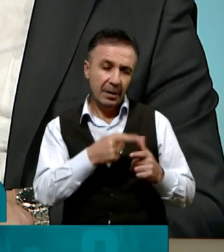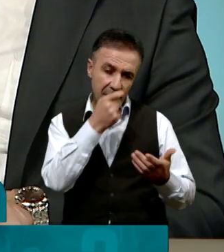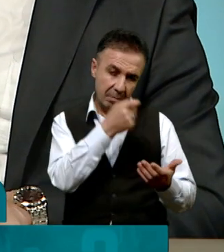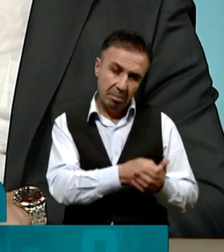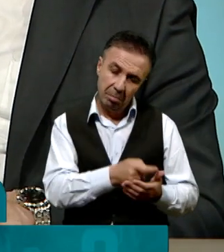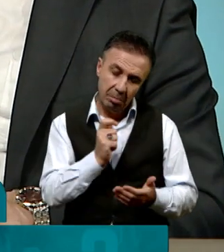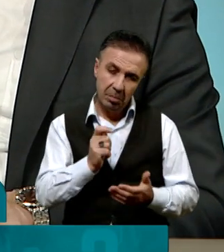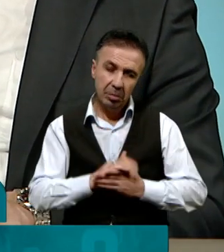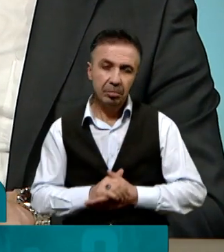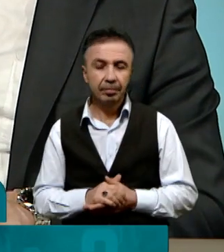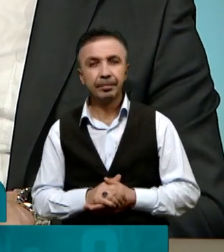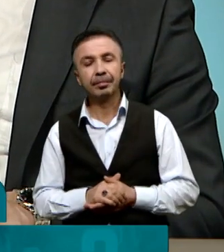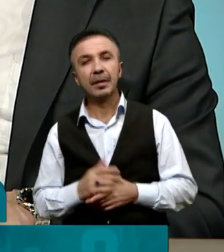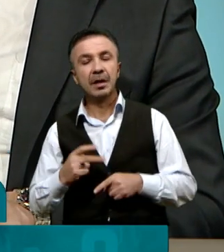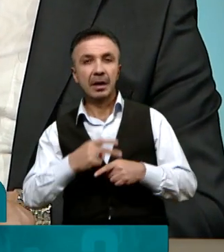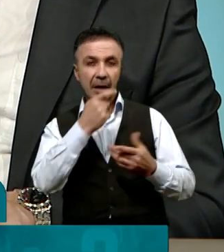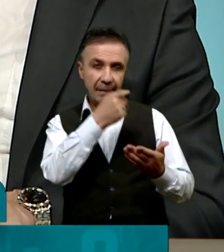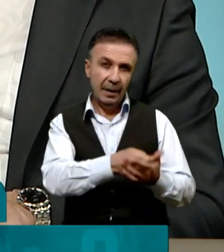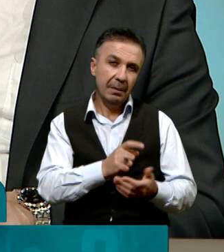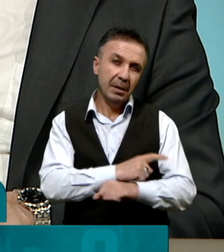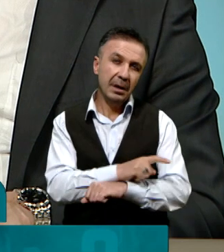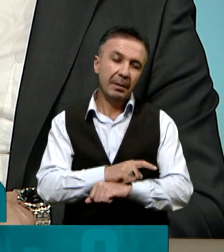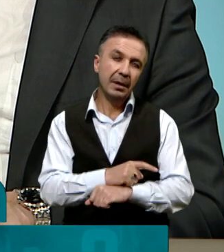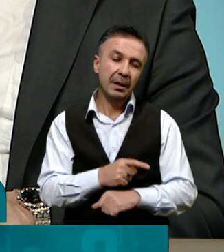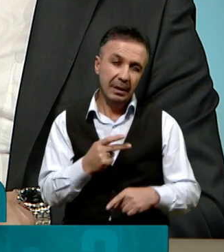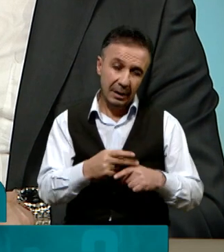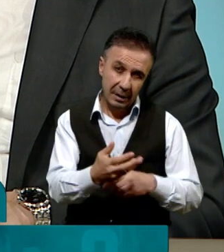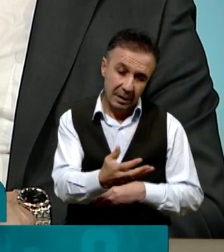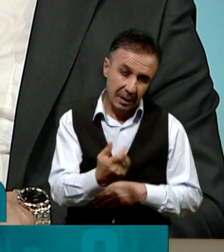kurumlara da ihmal etmemeliyiz. Zekat verdiğimiz zaman zekatı alan